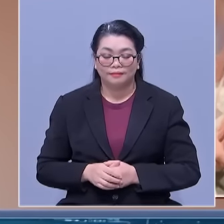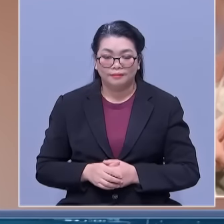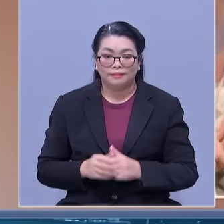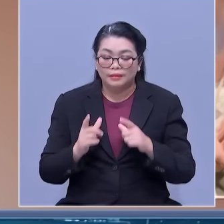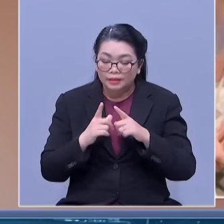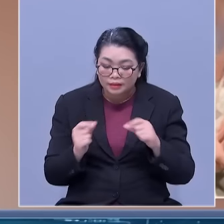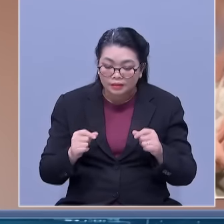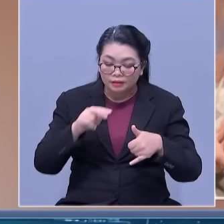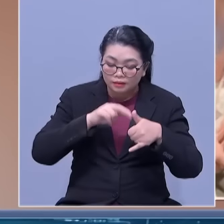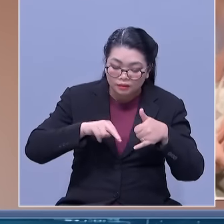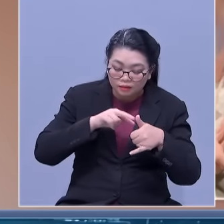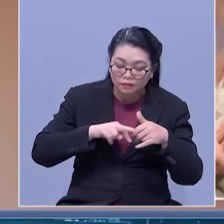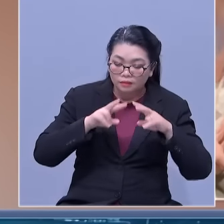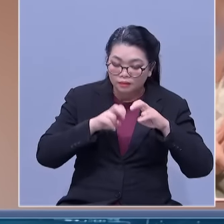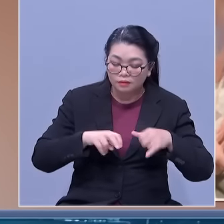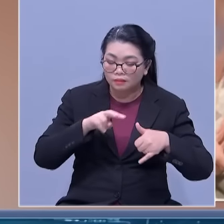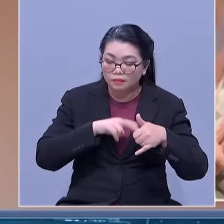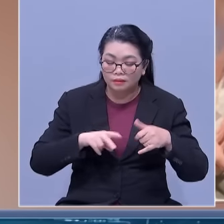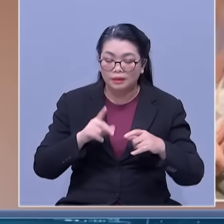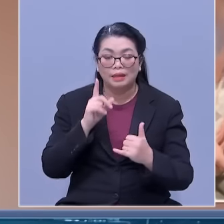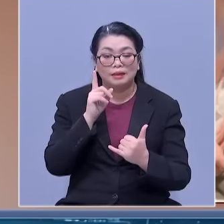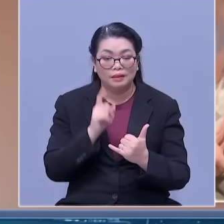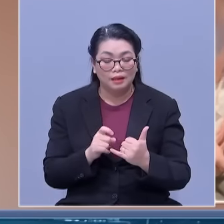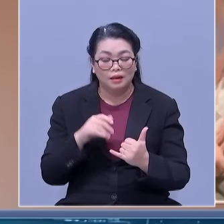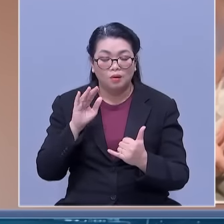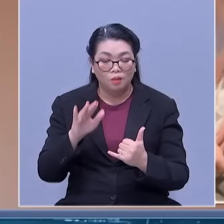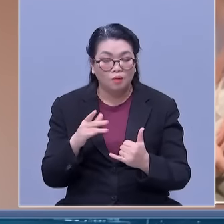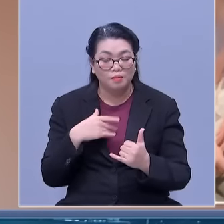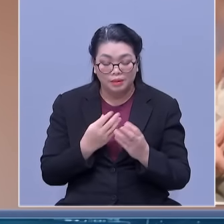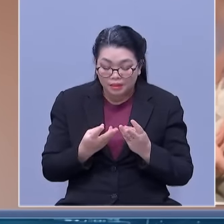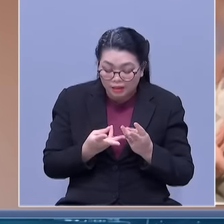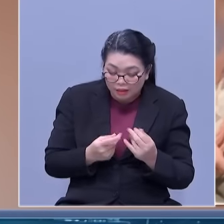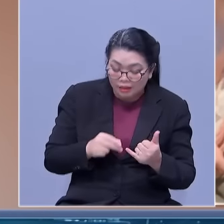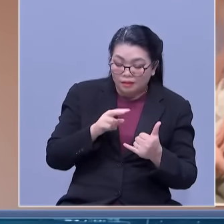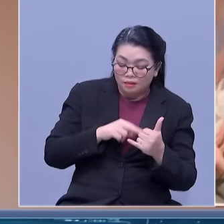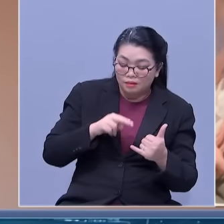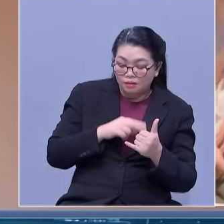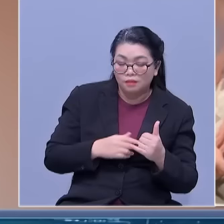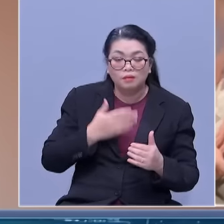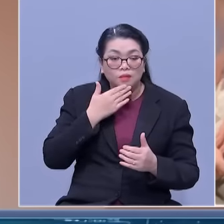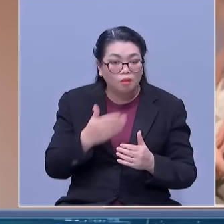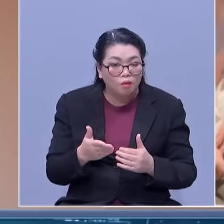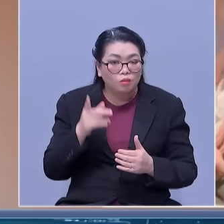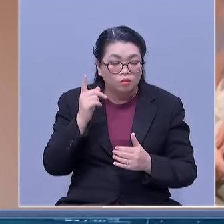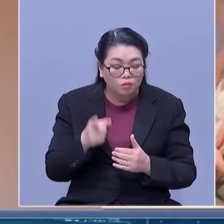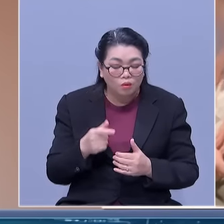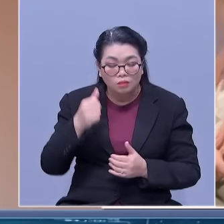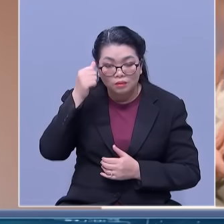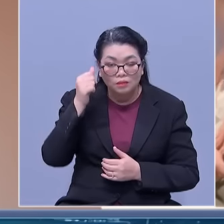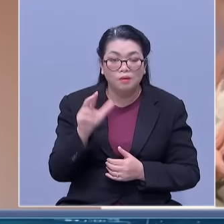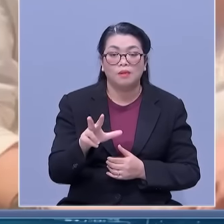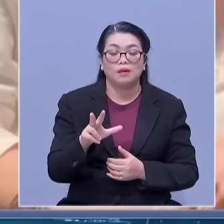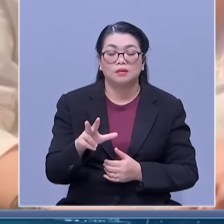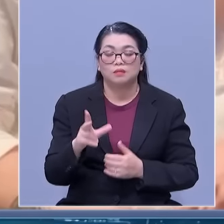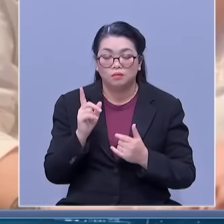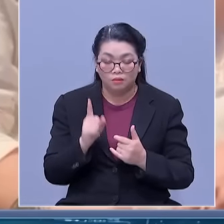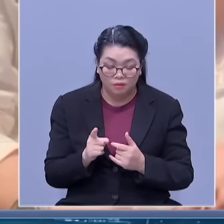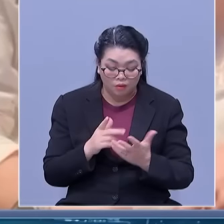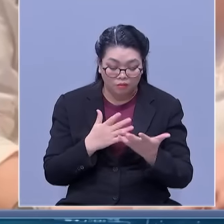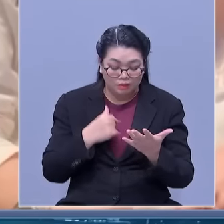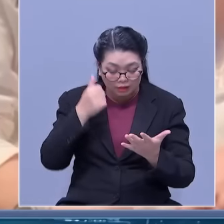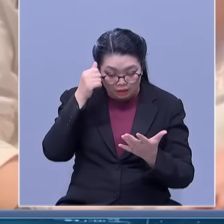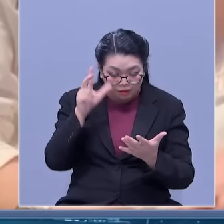นเรื่องการชันสูตรหาสาเหตุการตายของคุณนุ่นนะคะที่จะต้องมีรายละเอียดออกมาอย่างเป็นทางการเนี่ยตำรวจบอกว่า3วันค่ะขอ3วันอย่างเร็วที่สุ